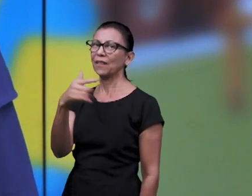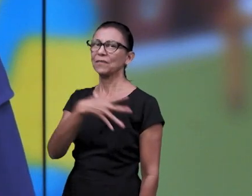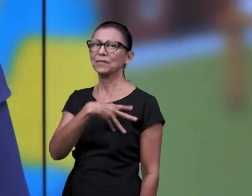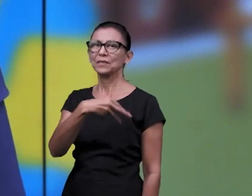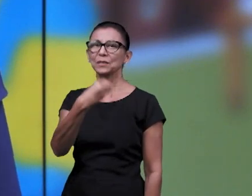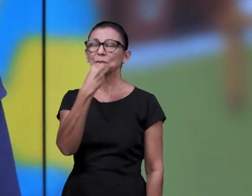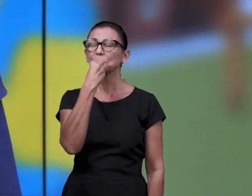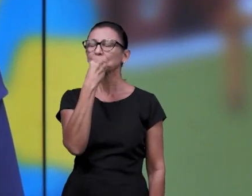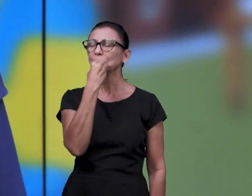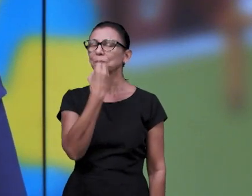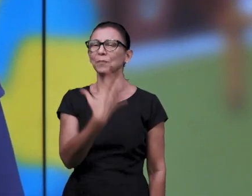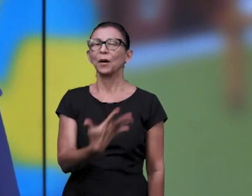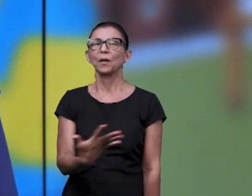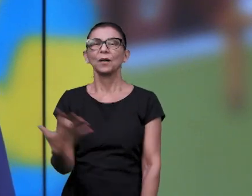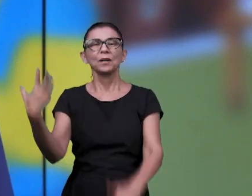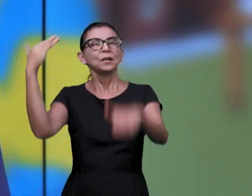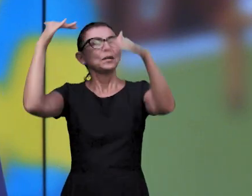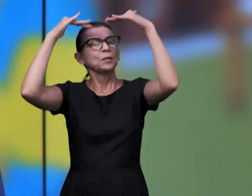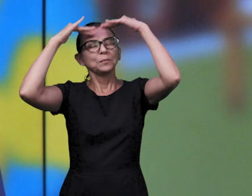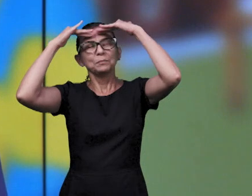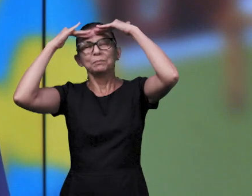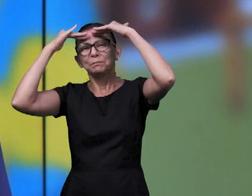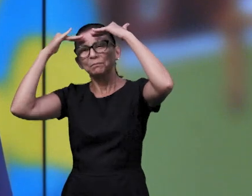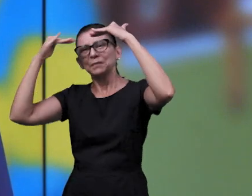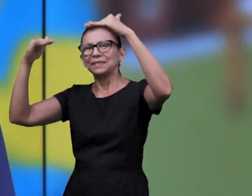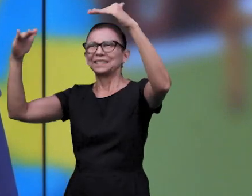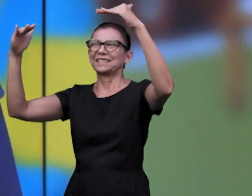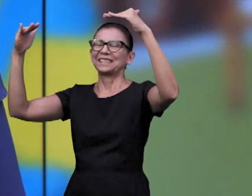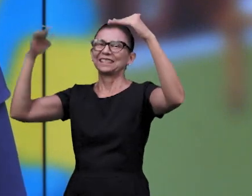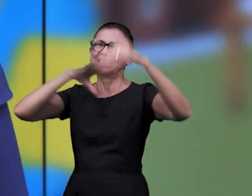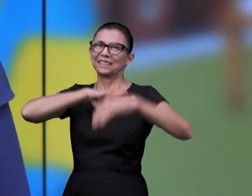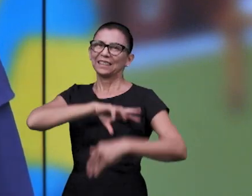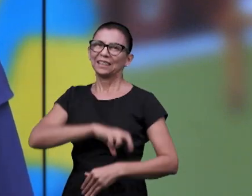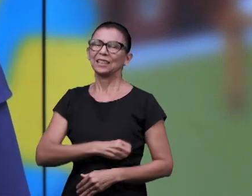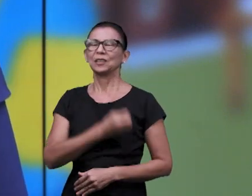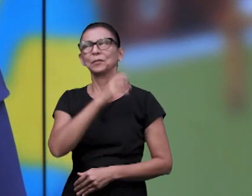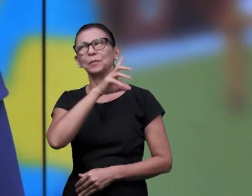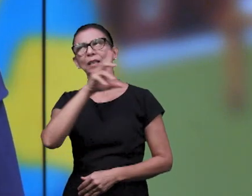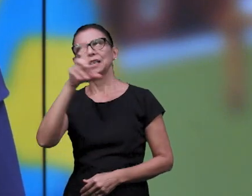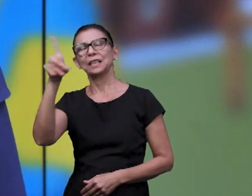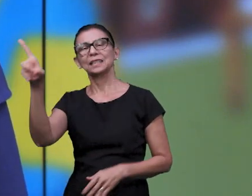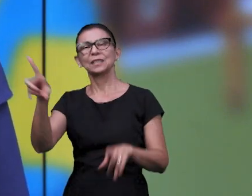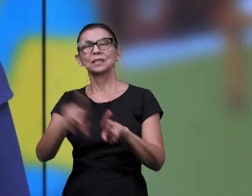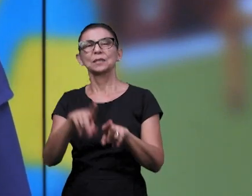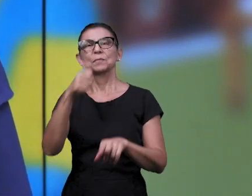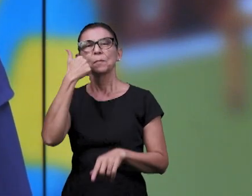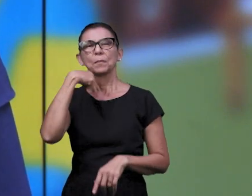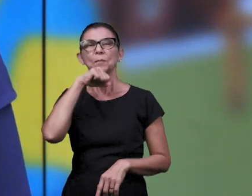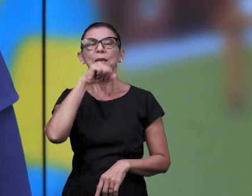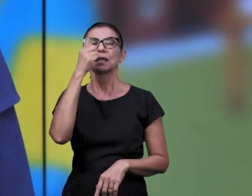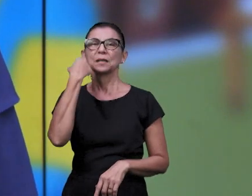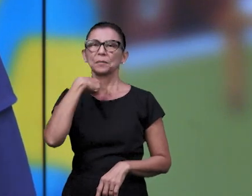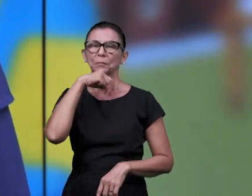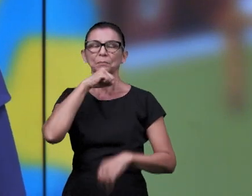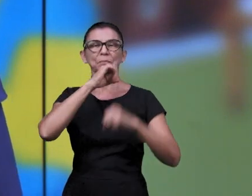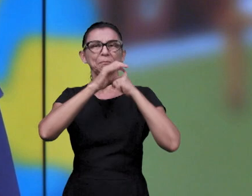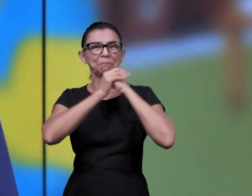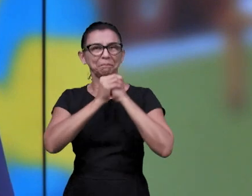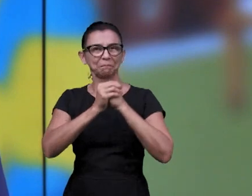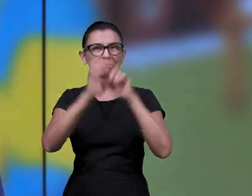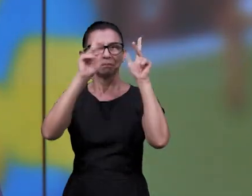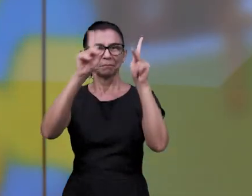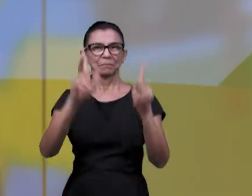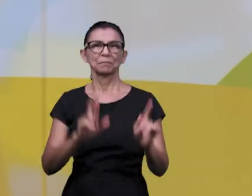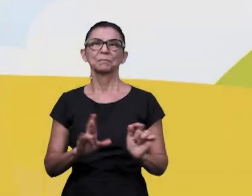obéissants et sensés qui honorent à Dieu et à ses parents. Amen. La paix du